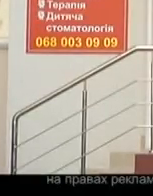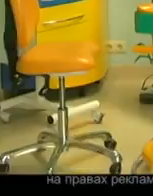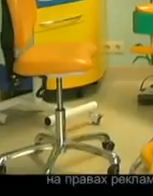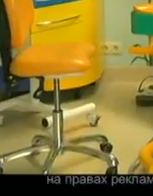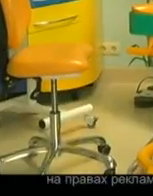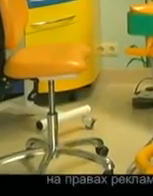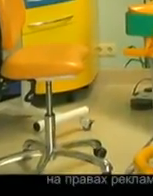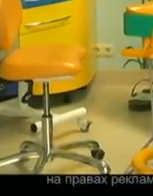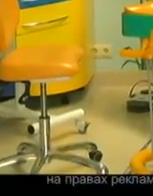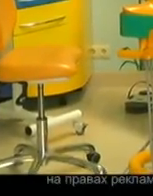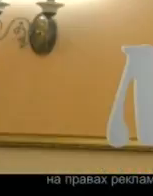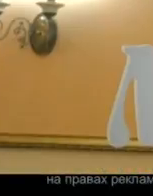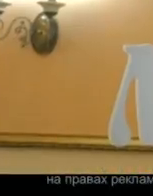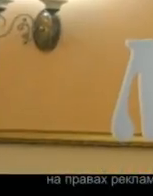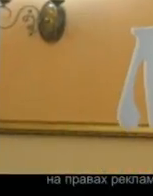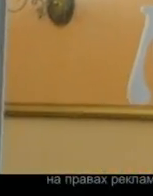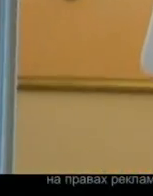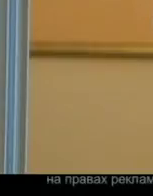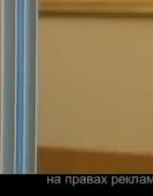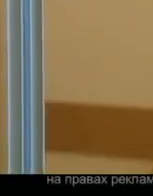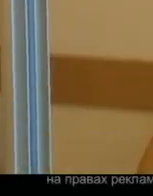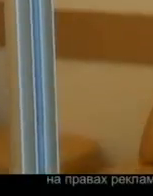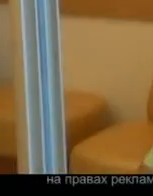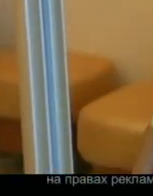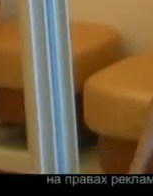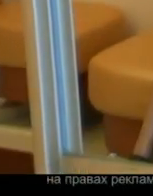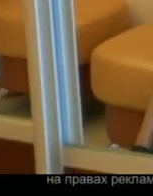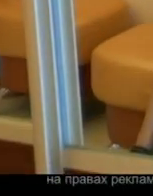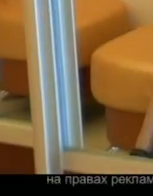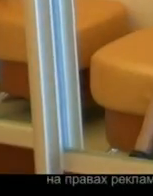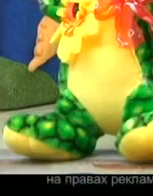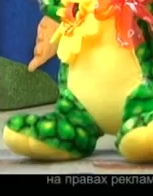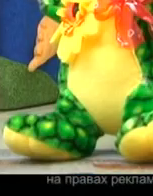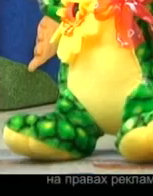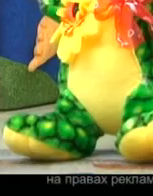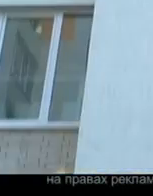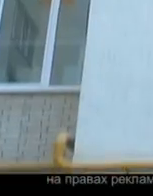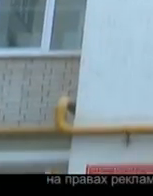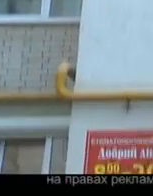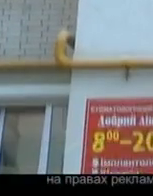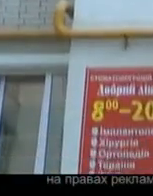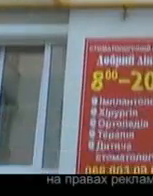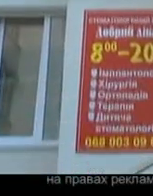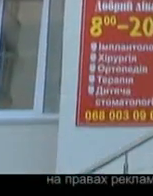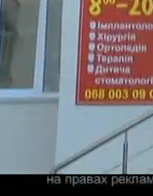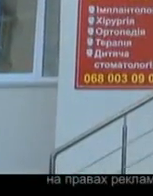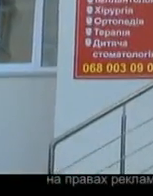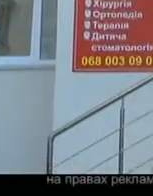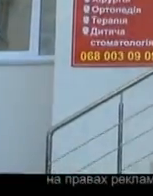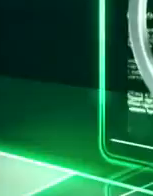Партнер інформаційного випуску – мережа стоматологічних кабінетів «Добрий лікар». Лікуємо якісно, дешево і без болю.